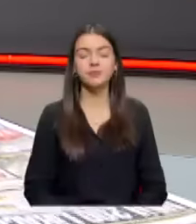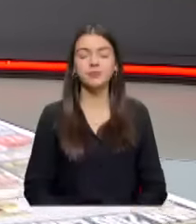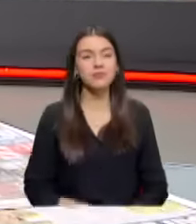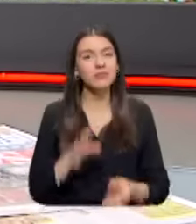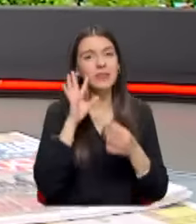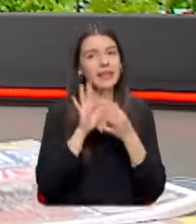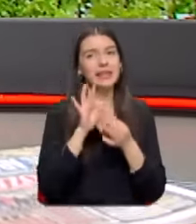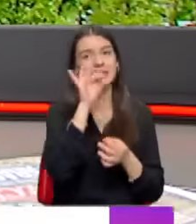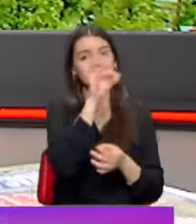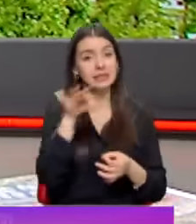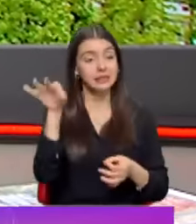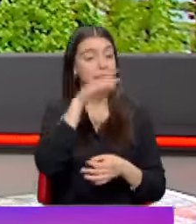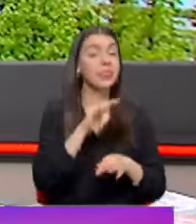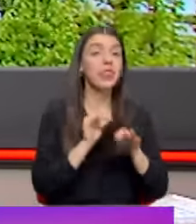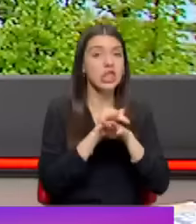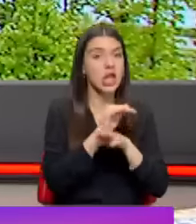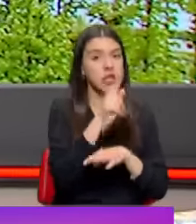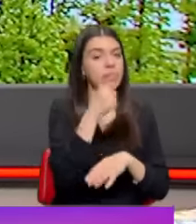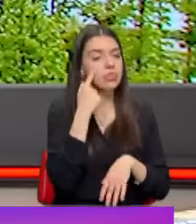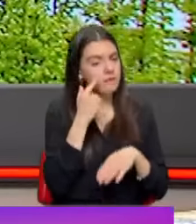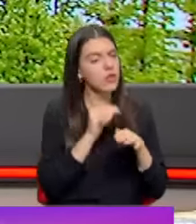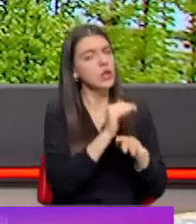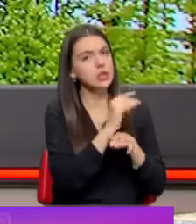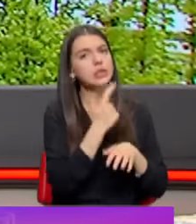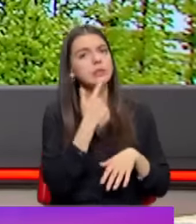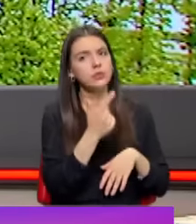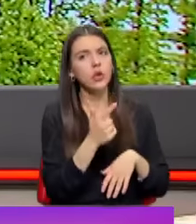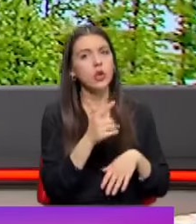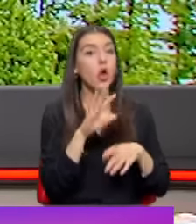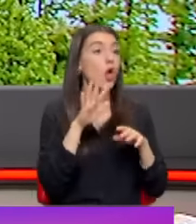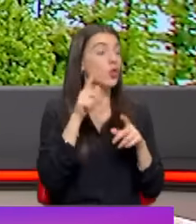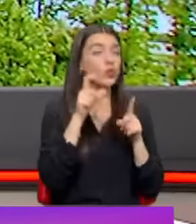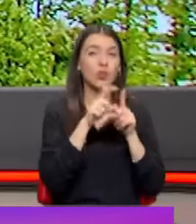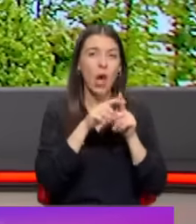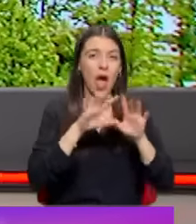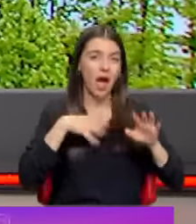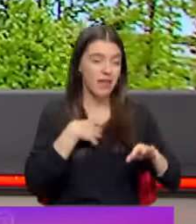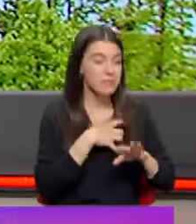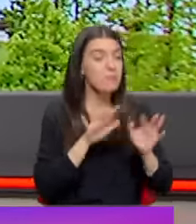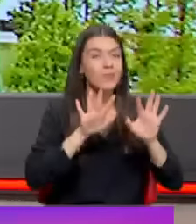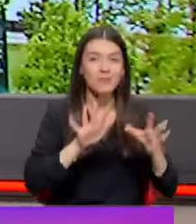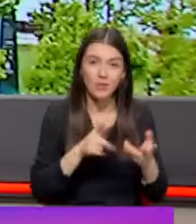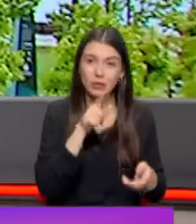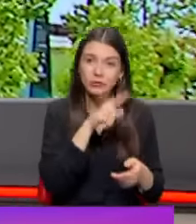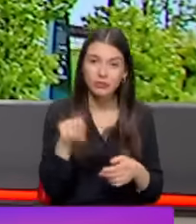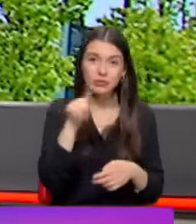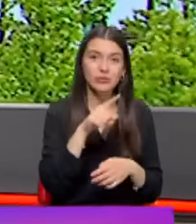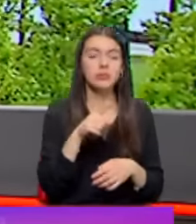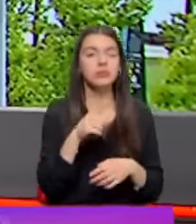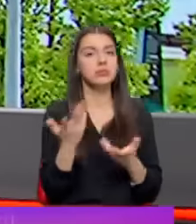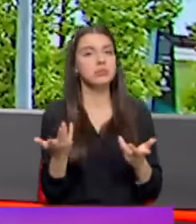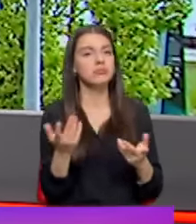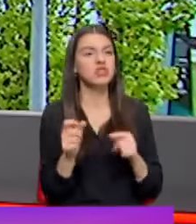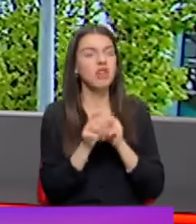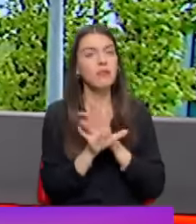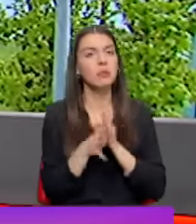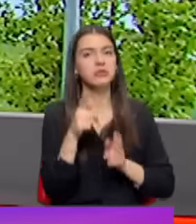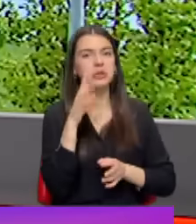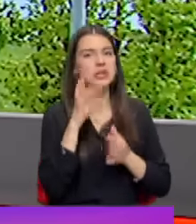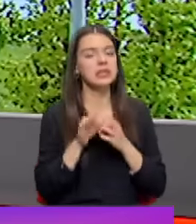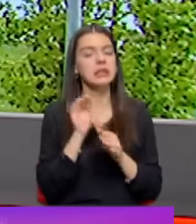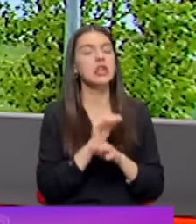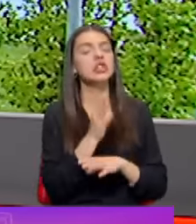İnsanı yaşat ki devlet yaşasın diyorlar. Doğayı katledip tarımı çiftçiyi öldürüyorlar demiş Emrah Değirmenci. Sumer